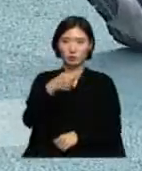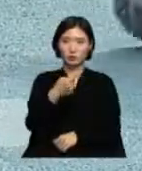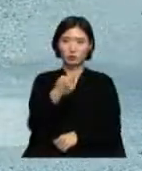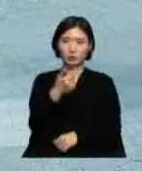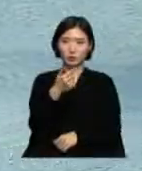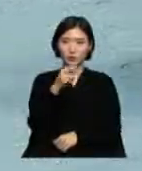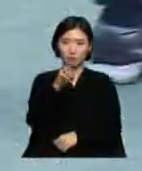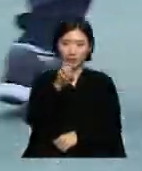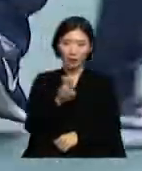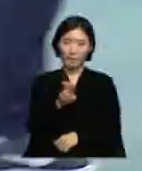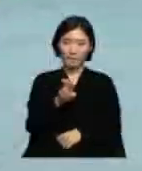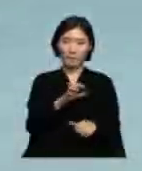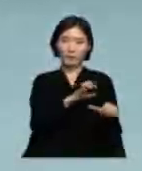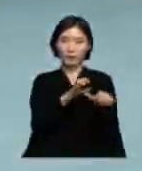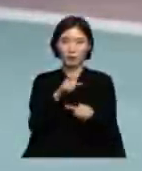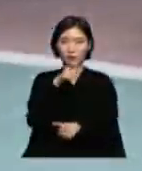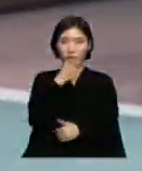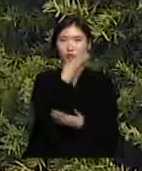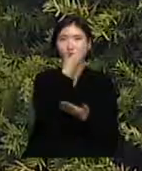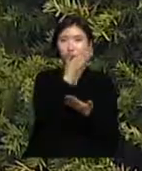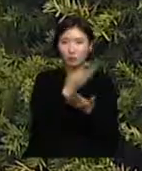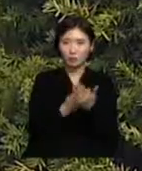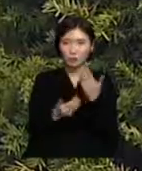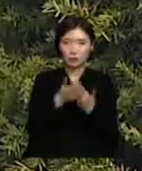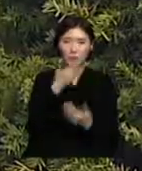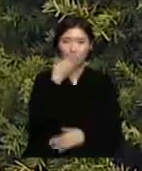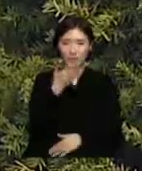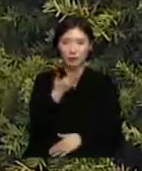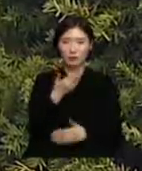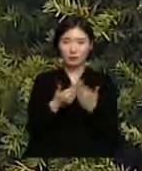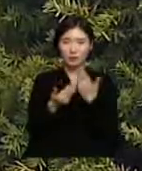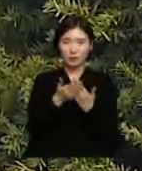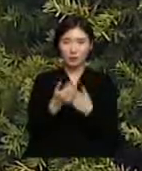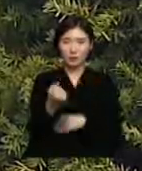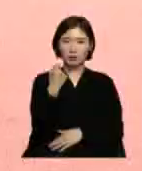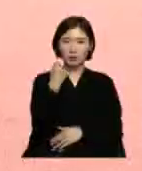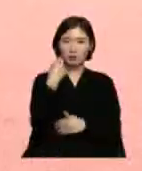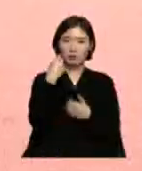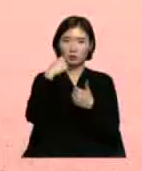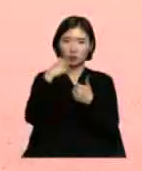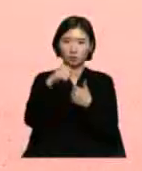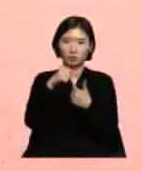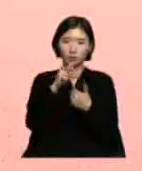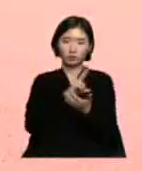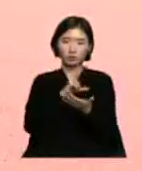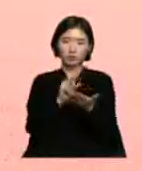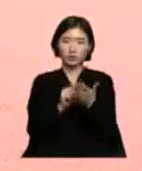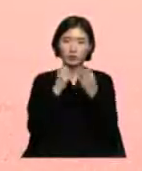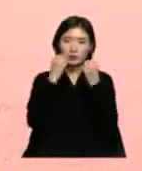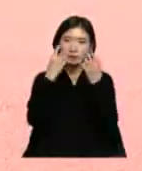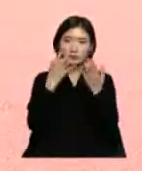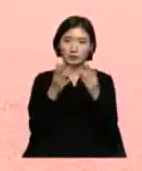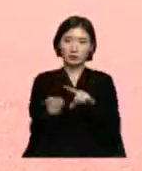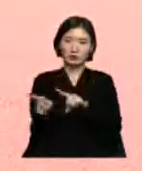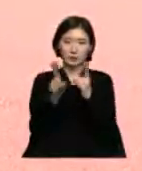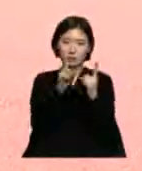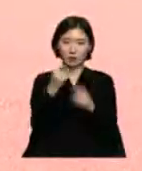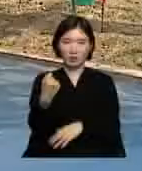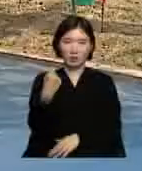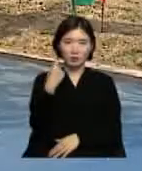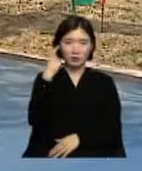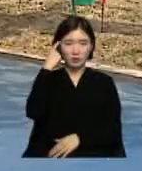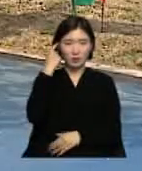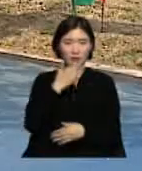물의 소중함도 체험할 수 있습니다. 체험형 에너지 교육을 주제로 아이들에게 신재생 에너지의 개념을